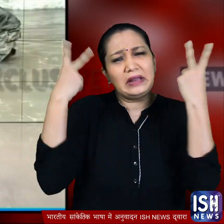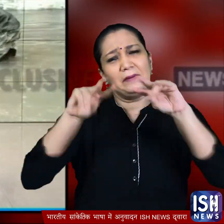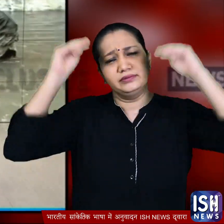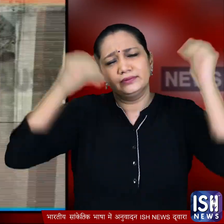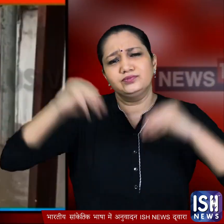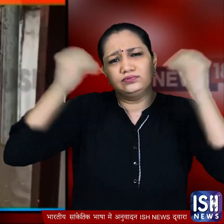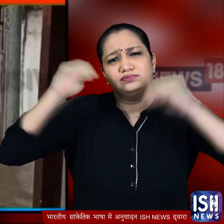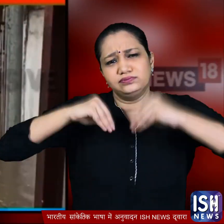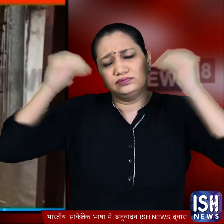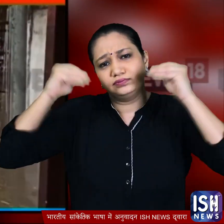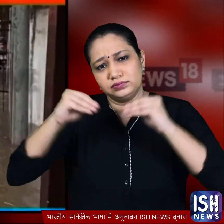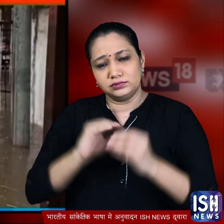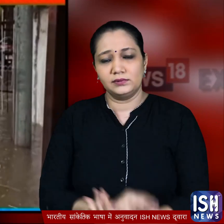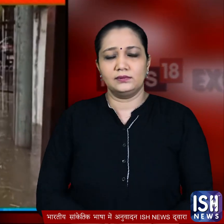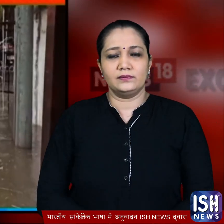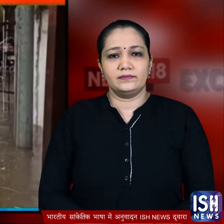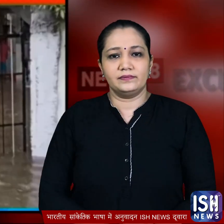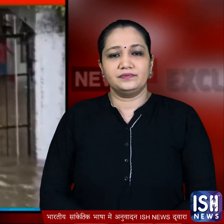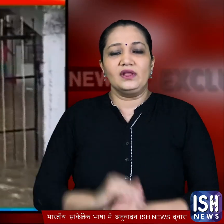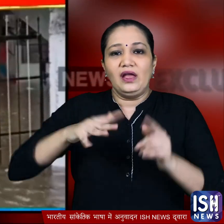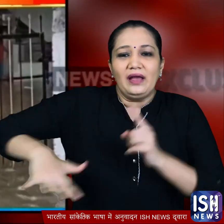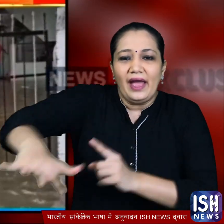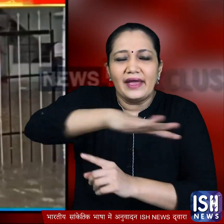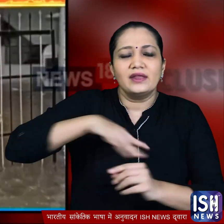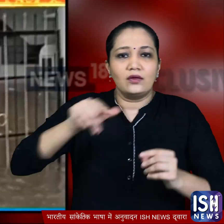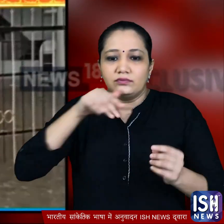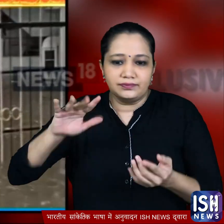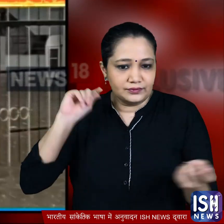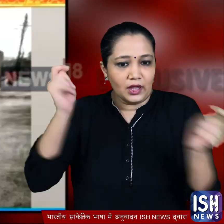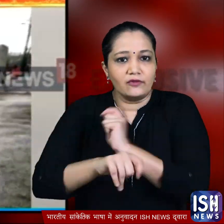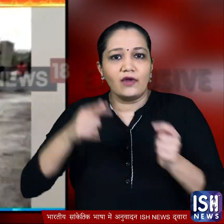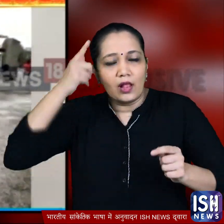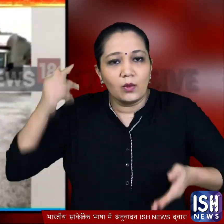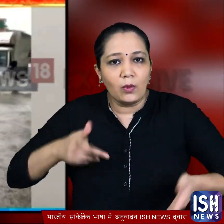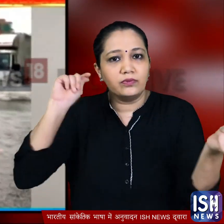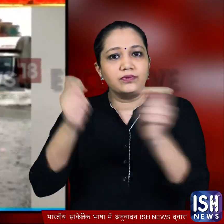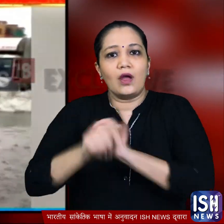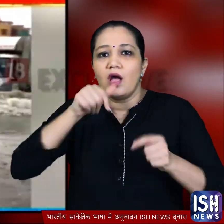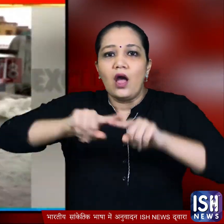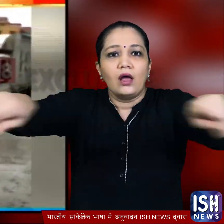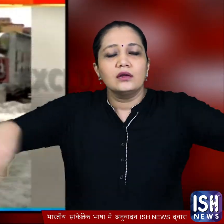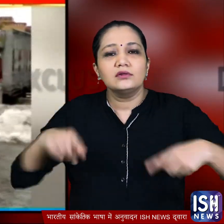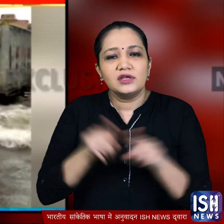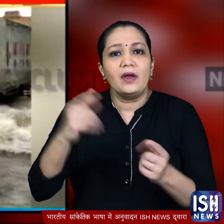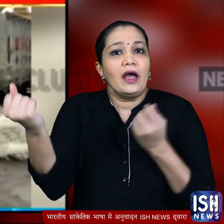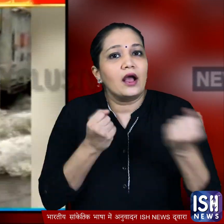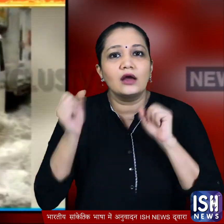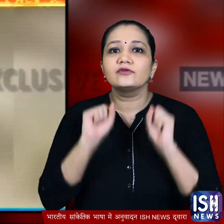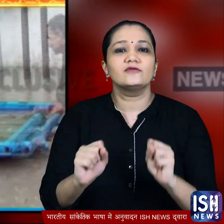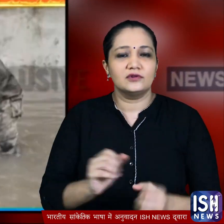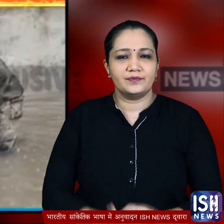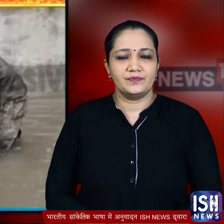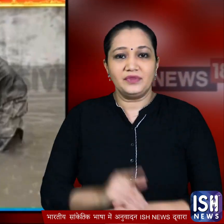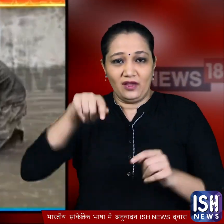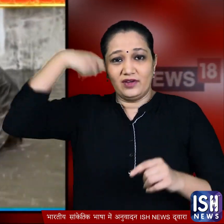हुई, जिसकी वजह से शहर के निचले इलाके तालाब में तब्दील हो गए। सड़कों पर इतना पानी भर गया कि गाड़ियों का चलना मुश्किल